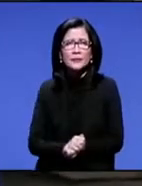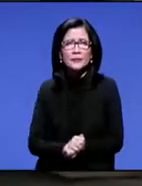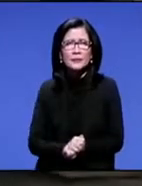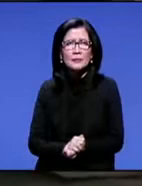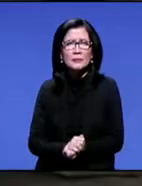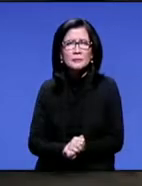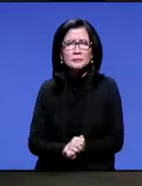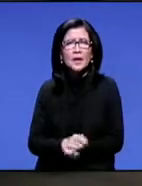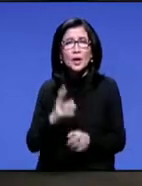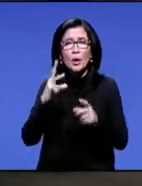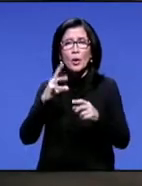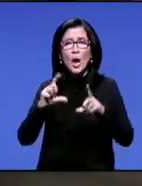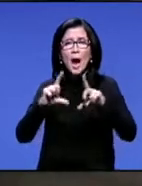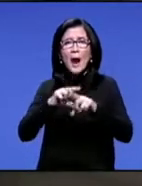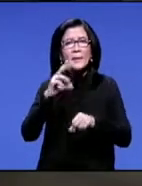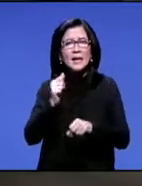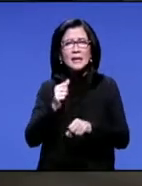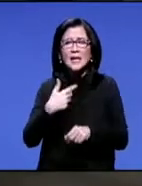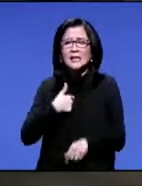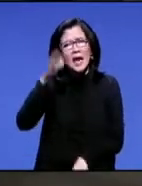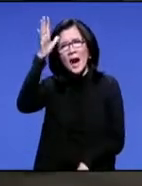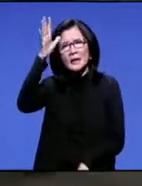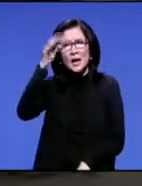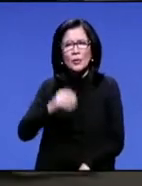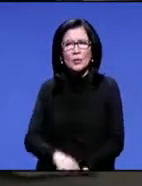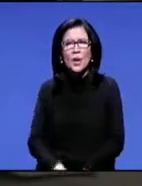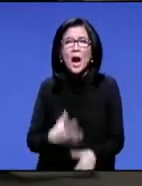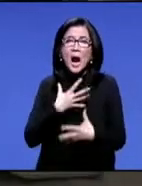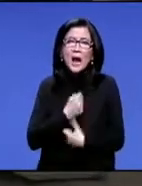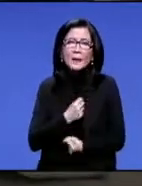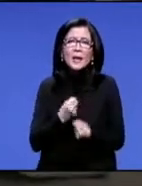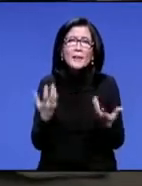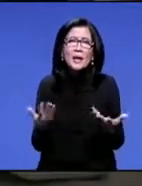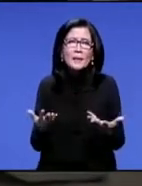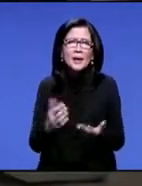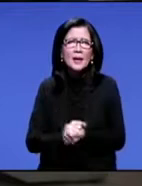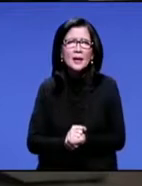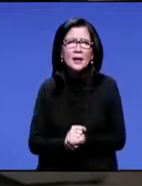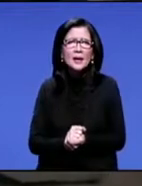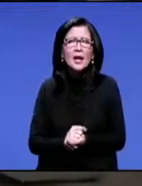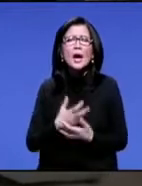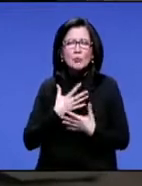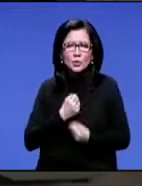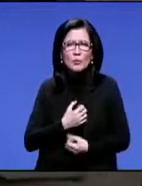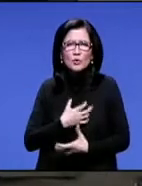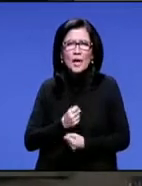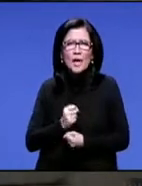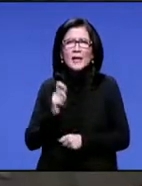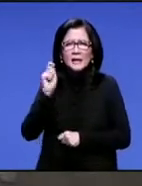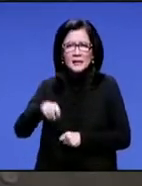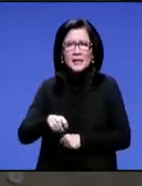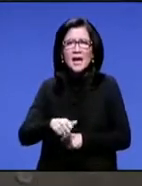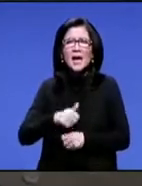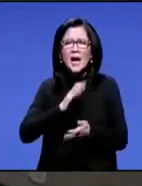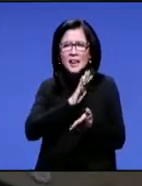juga ya, Bu? Belum tahu. Rencananya begitu. Bu, harapannya apa, Bu, dari sidang kemarin? Dari sidang ya, ini, berjalan baik-baik aja.